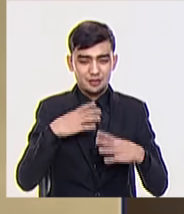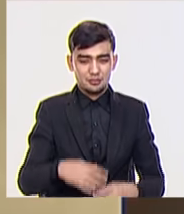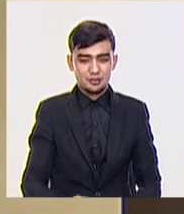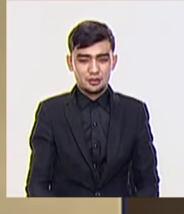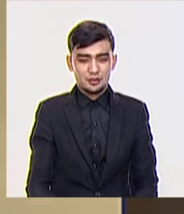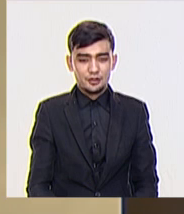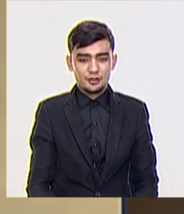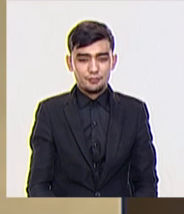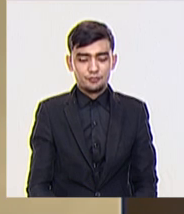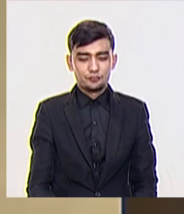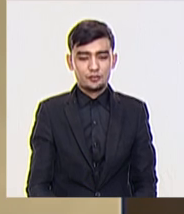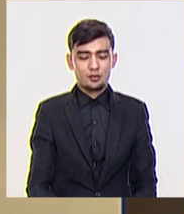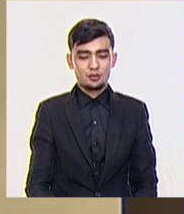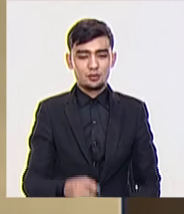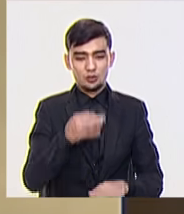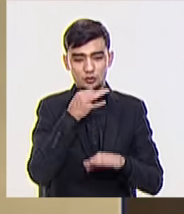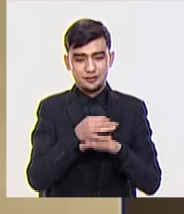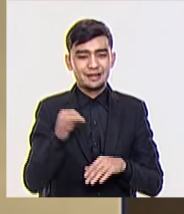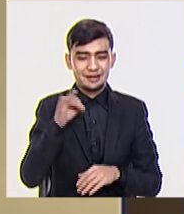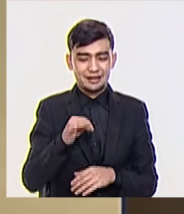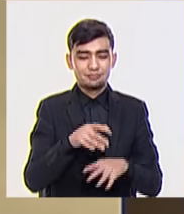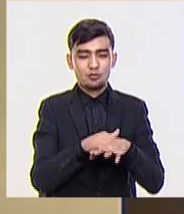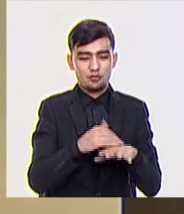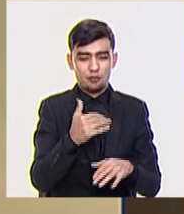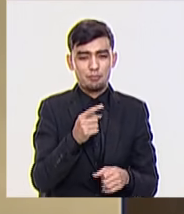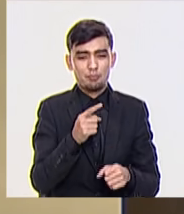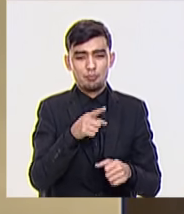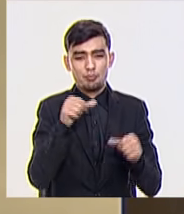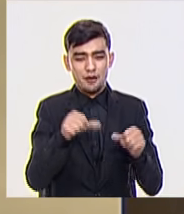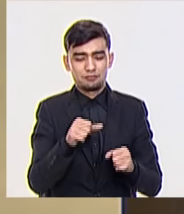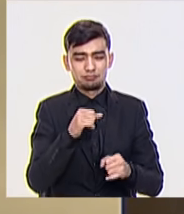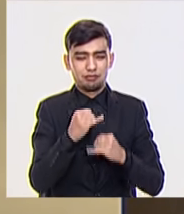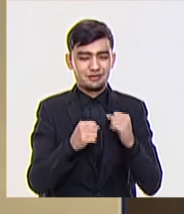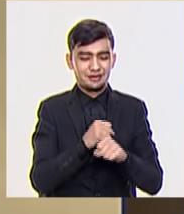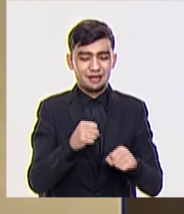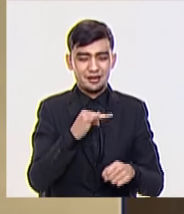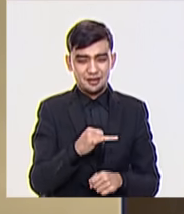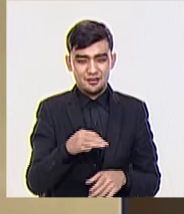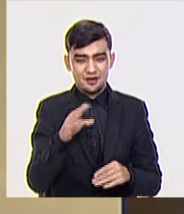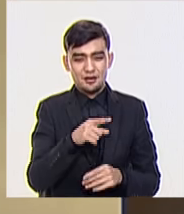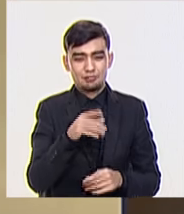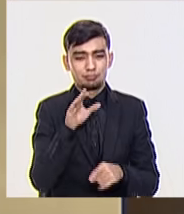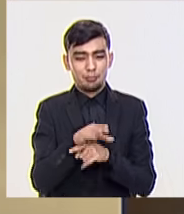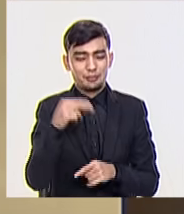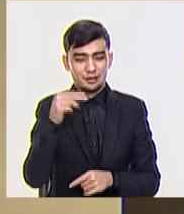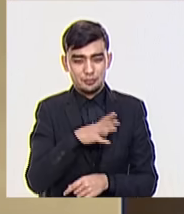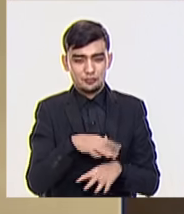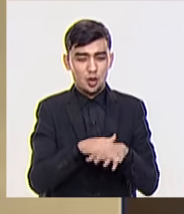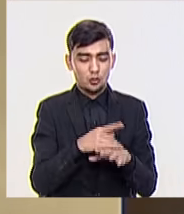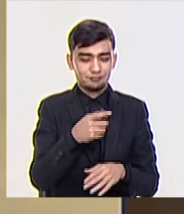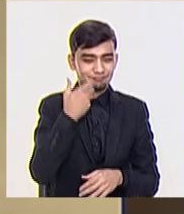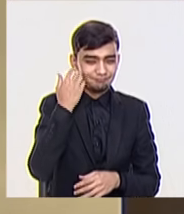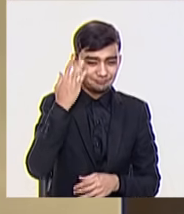Отвечать интересам граждан. Отандастарымыздың құқығы шектелмеу керек. Сондай-ақ президенттің тапсырмасымен елдің осы мүмкіндікті күтіп отырғанын